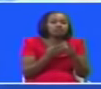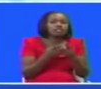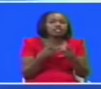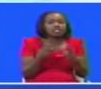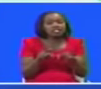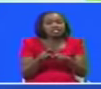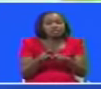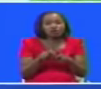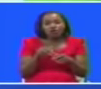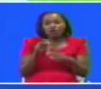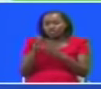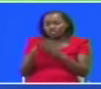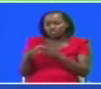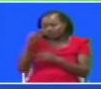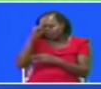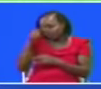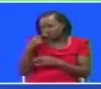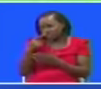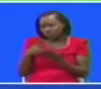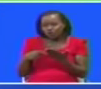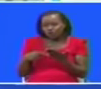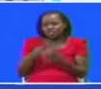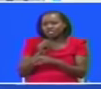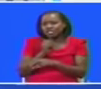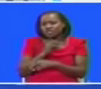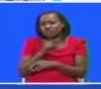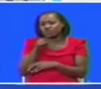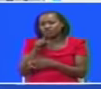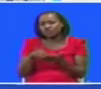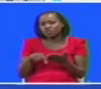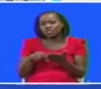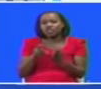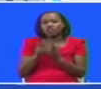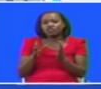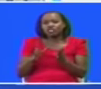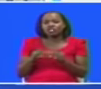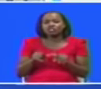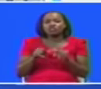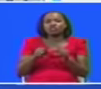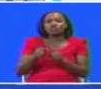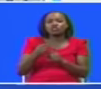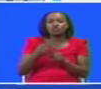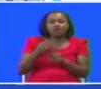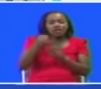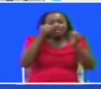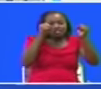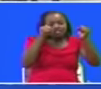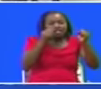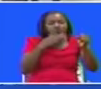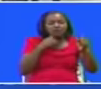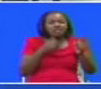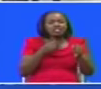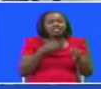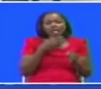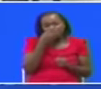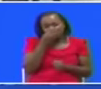Na upande wa serikali utaambia nini, ama upande wa madaktari ambao pia wanaendelea kugoma wakishinikiza ama wakisukuma matakwa yao kwamba